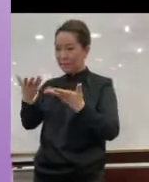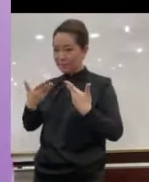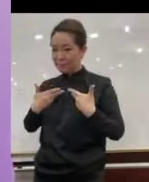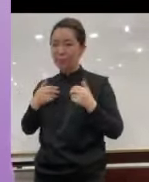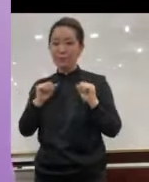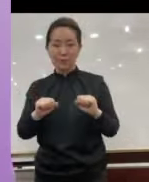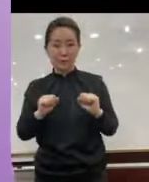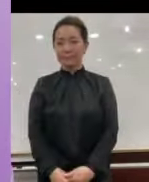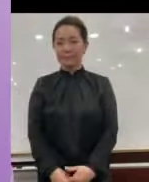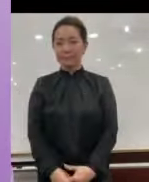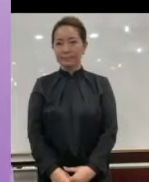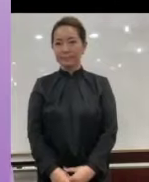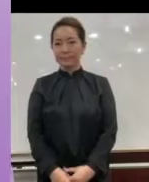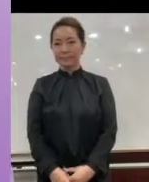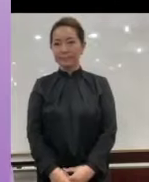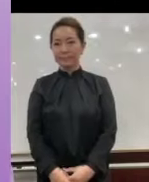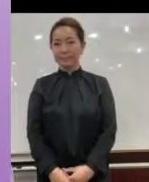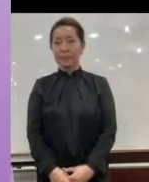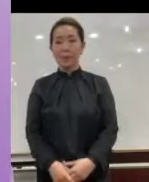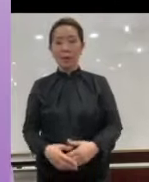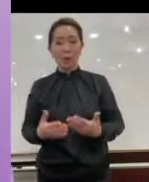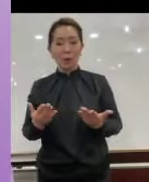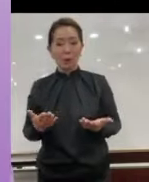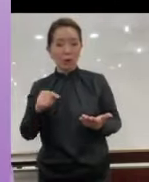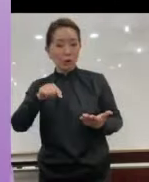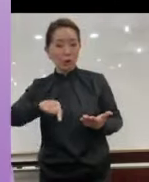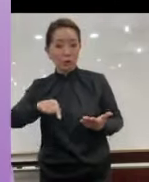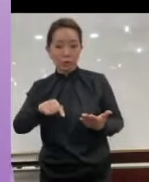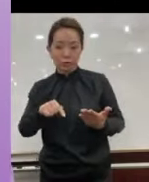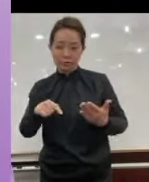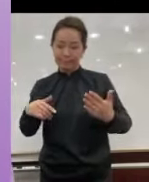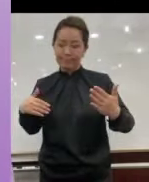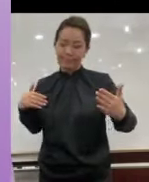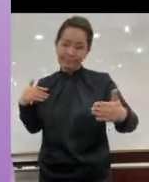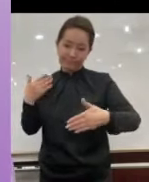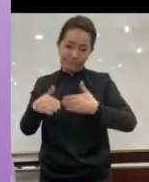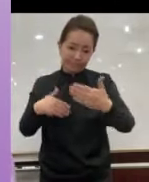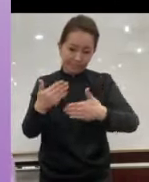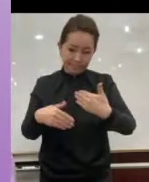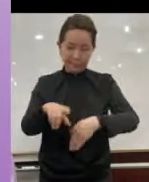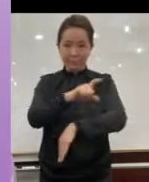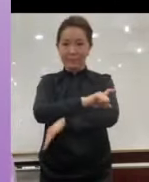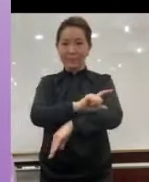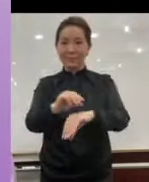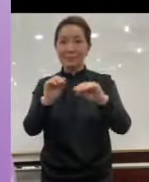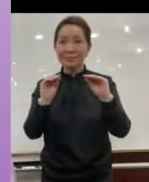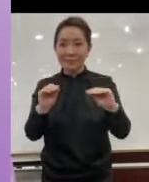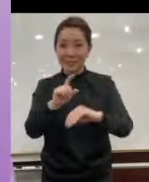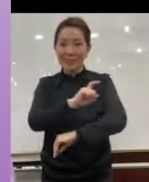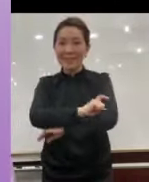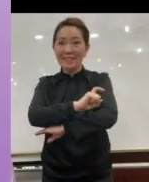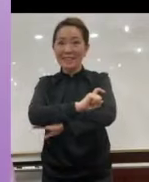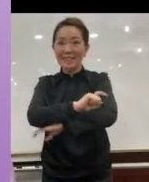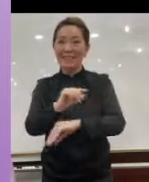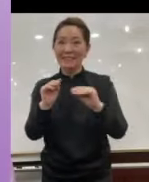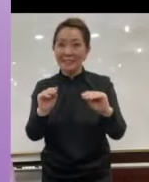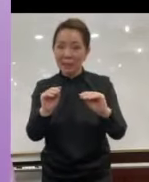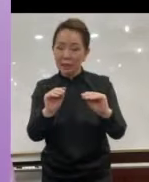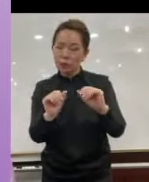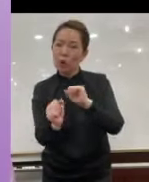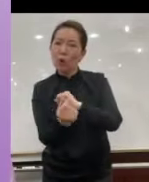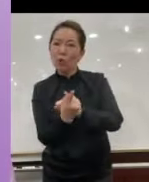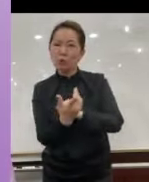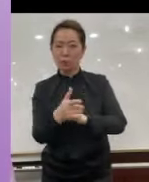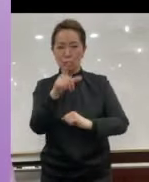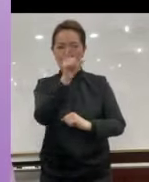болно. За өнөөг хүртэл явуулж исэн хичээлтэй нэг онцлог нь гэхээр түрүү хэлсэнчлэн бас яг